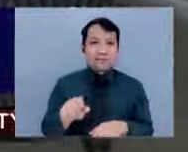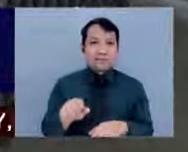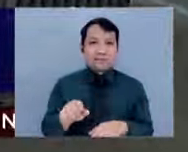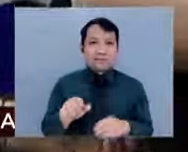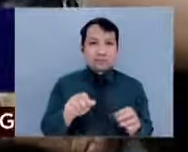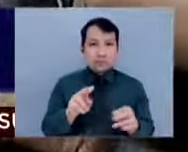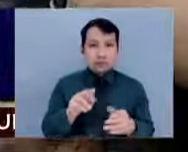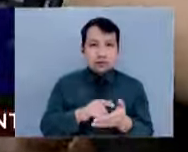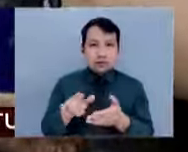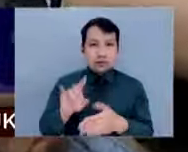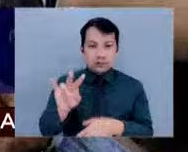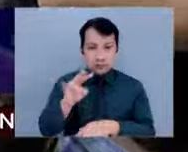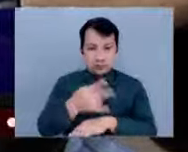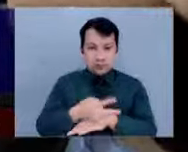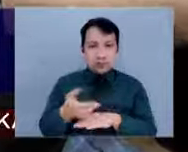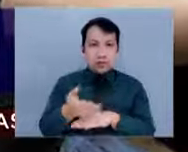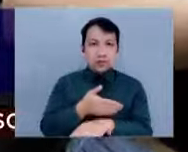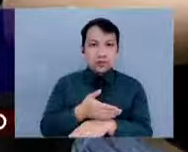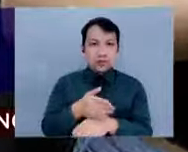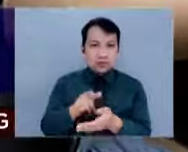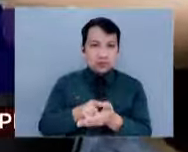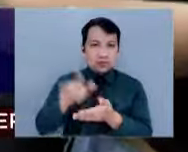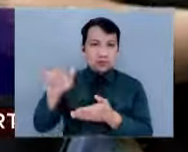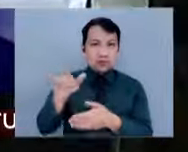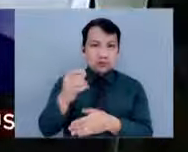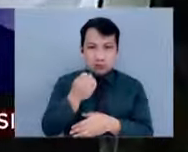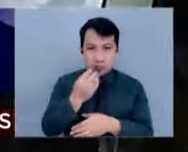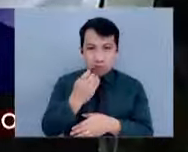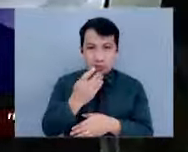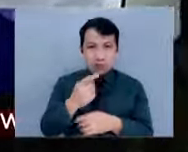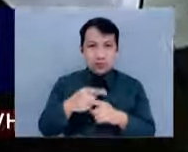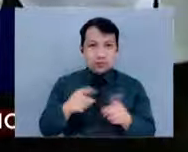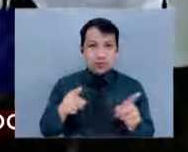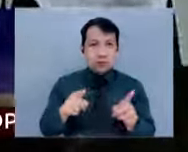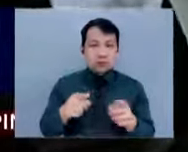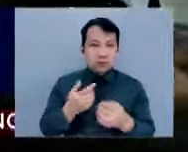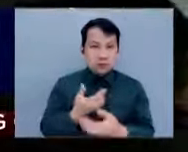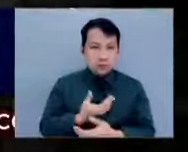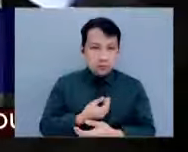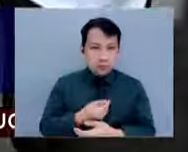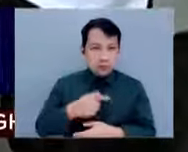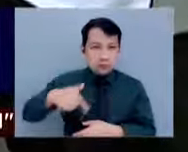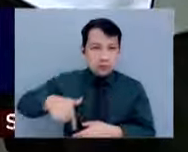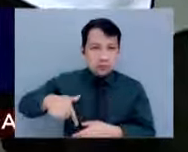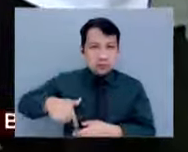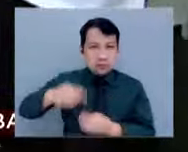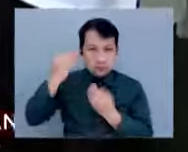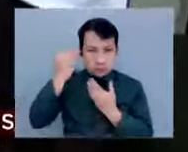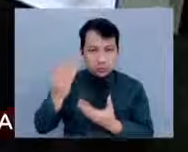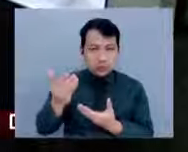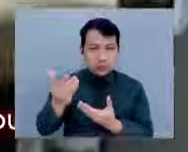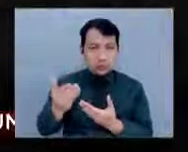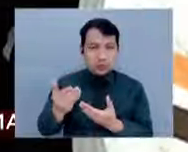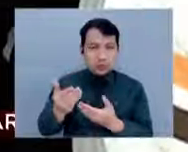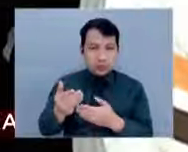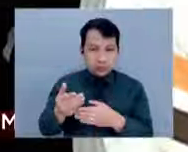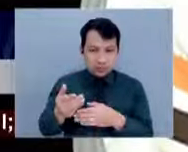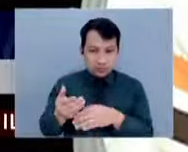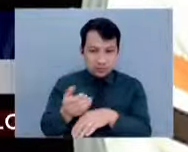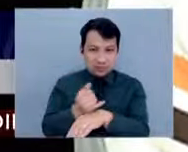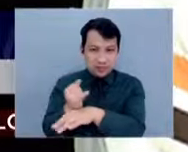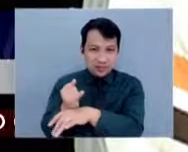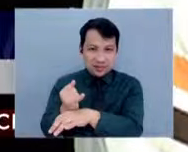7 oras bago ang kanilang flight pa Hong Kong. Pero higit sa takot nilang malit, mas takot sila sa surot sa mga upuan. Nag-aalala